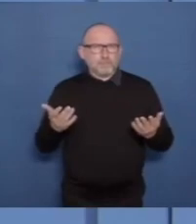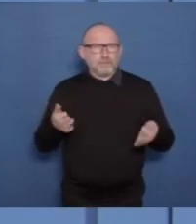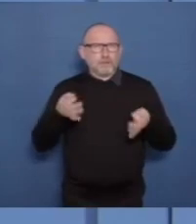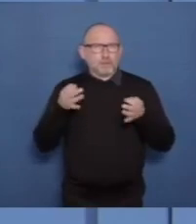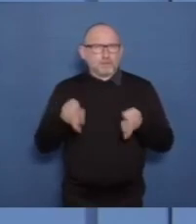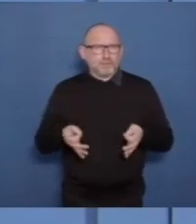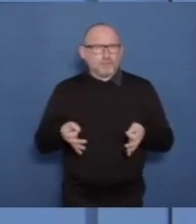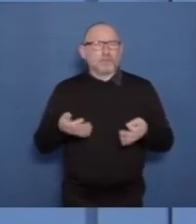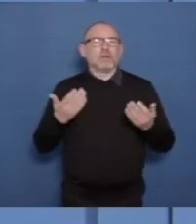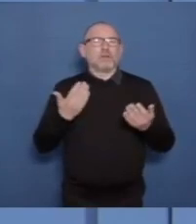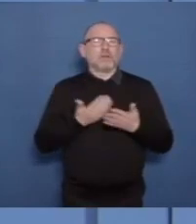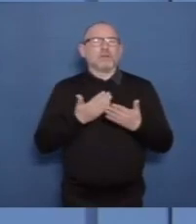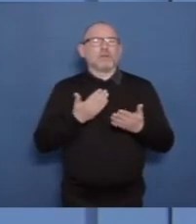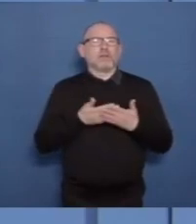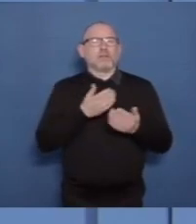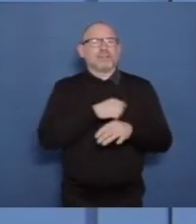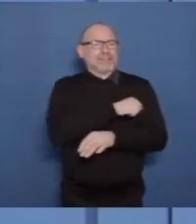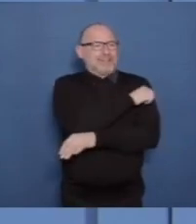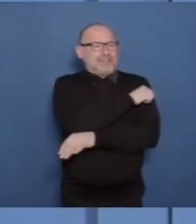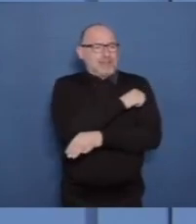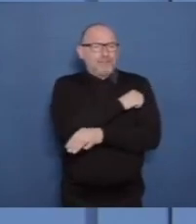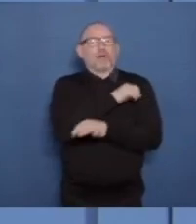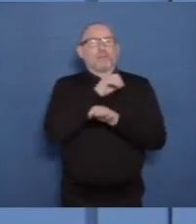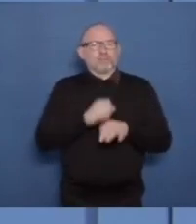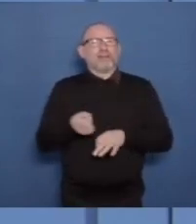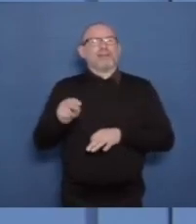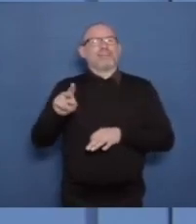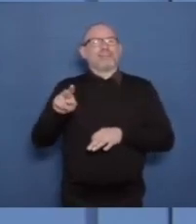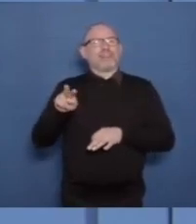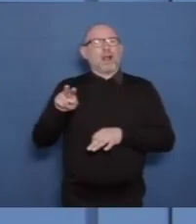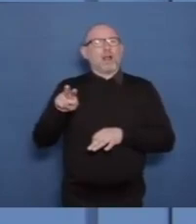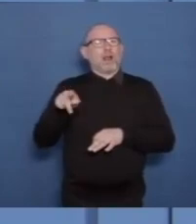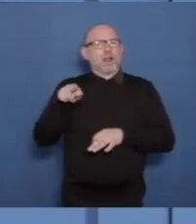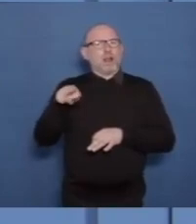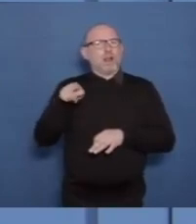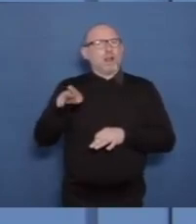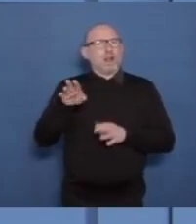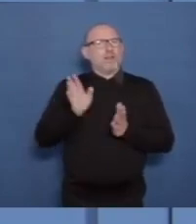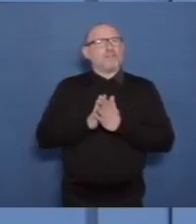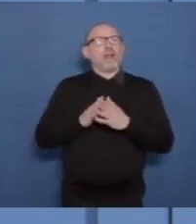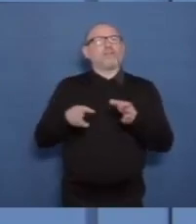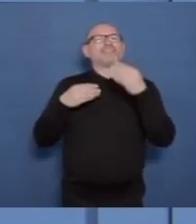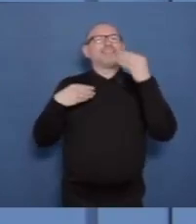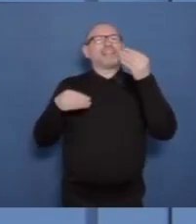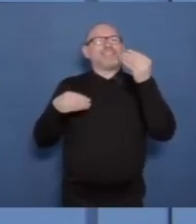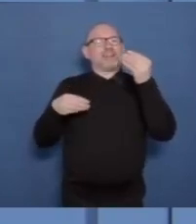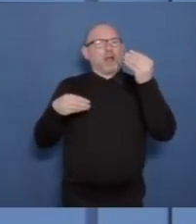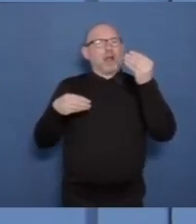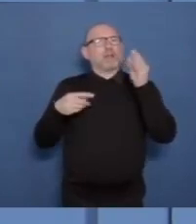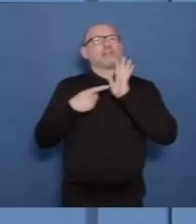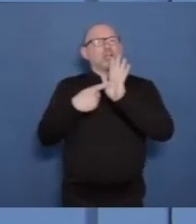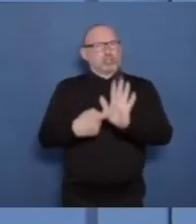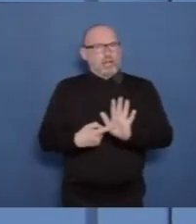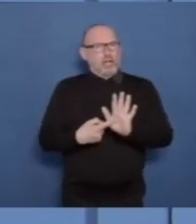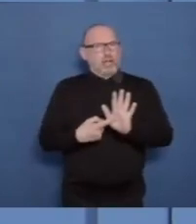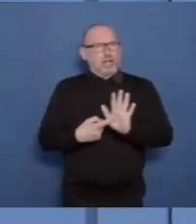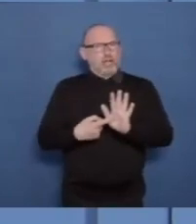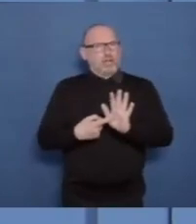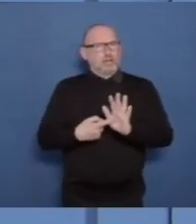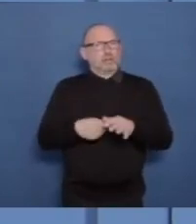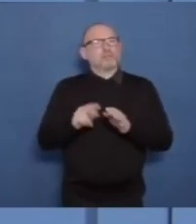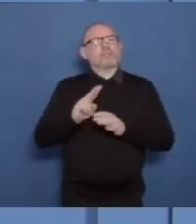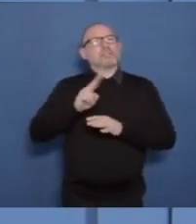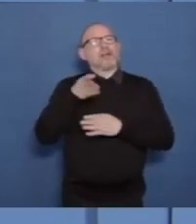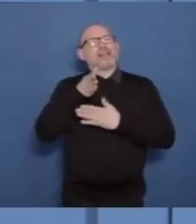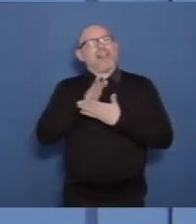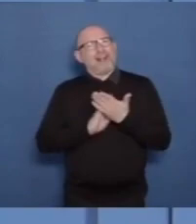Impfungen insofern digitalisieren, dass wir die auf einem Zertifikat darstellen können. Und das wird in der zweiten Hälfte des zweiten Quartals